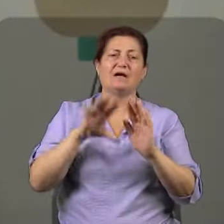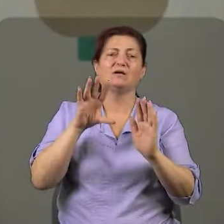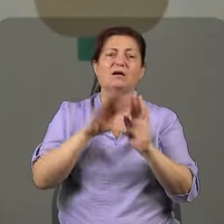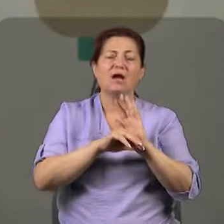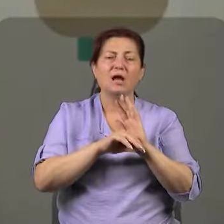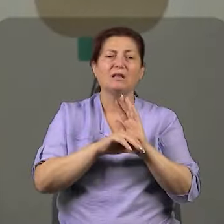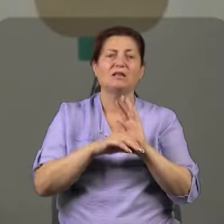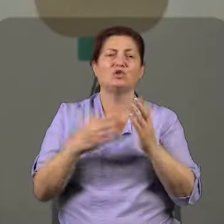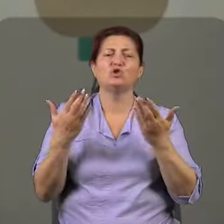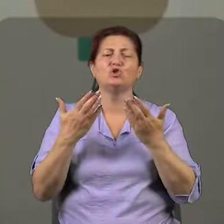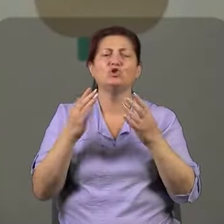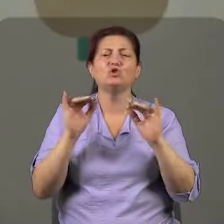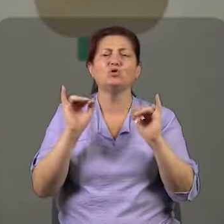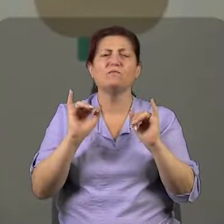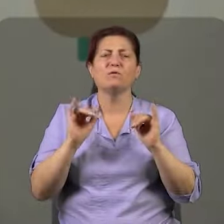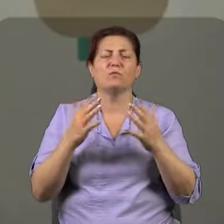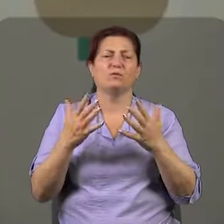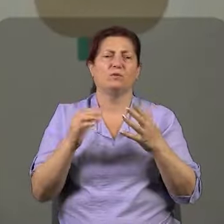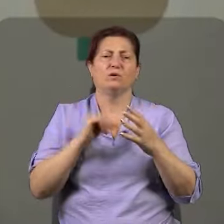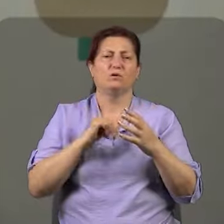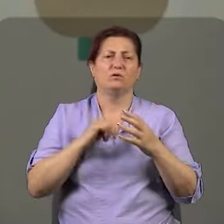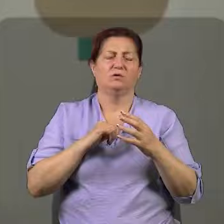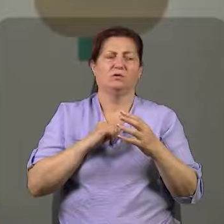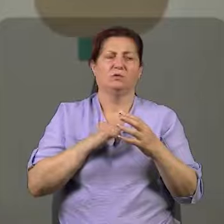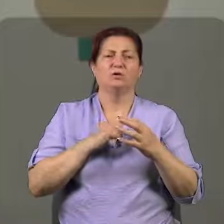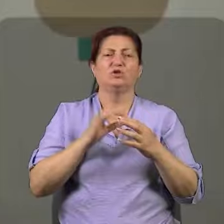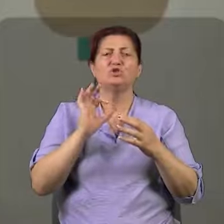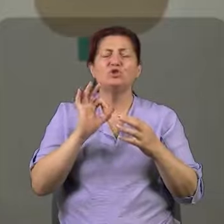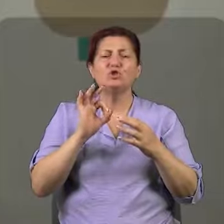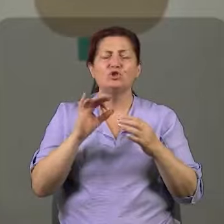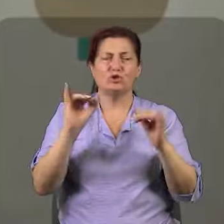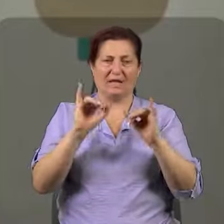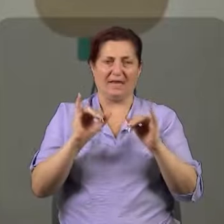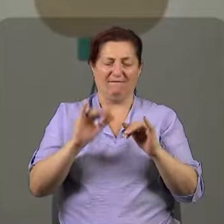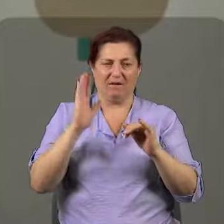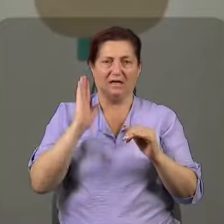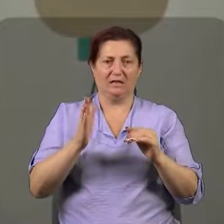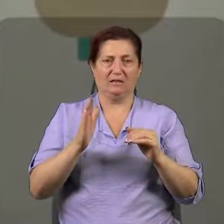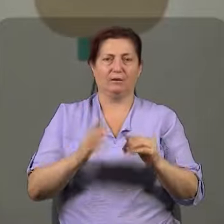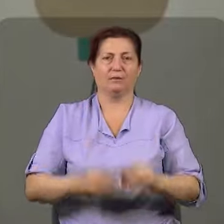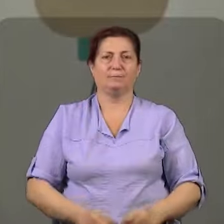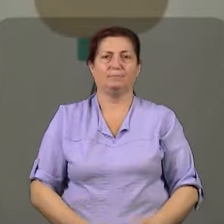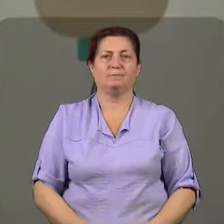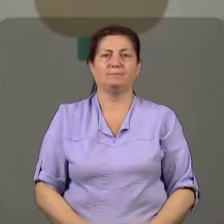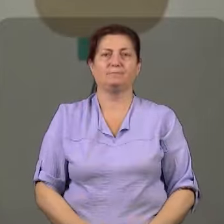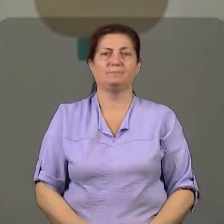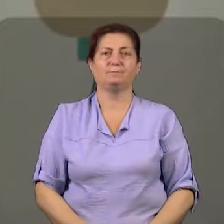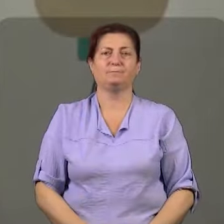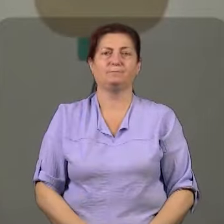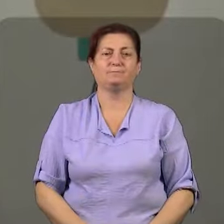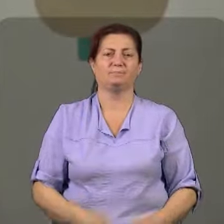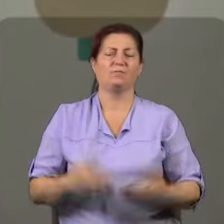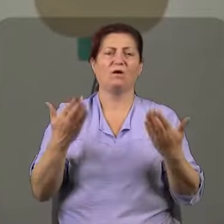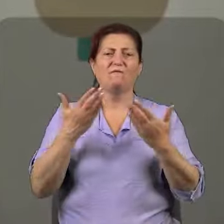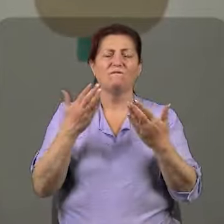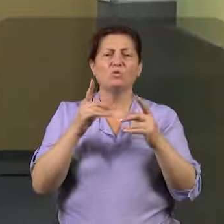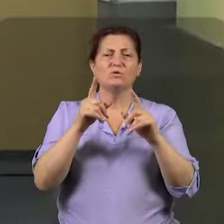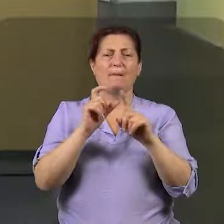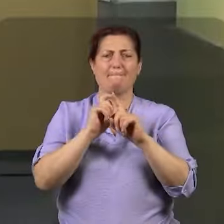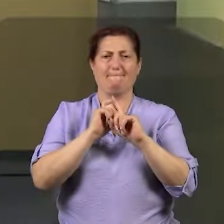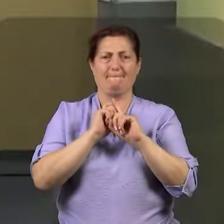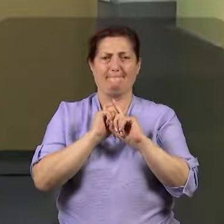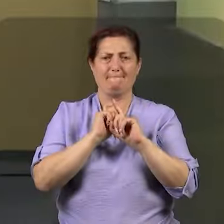որ ոնց որ բազմապատկող էֆեկտ լինի, հա, այսինքն ինչ որ սիներգիա առաջանա։ Դե ոնց որ այդ պատասխանը